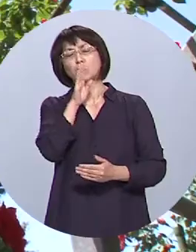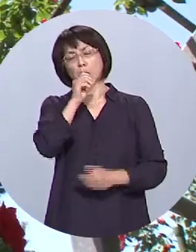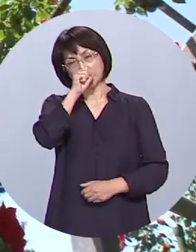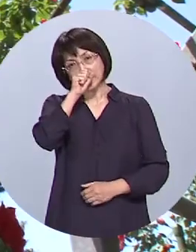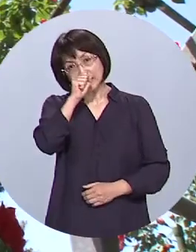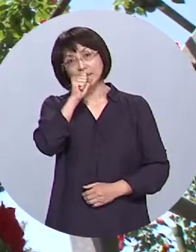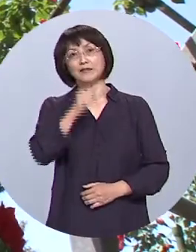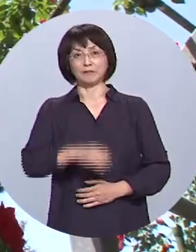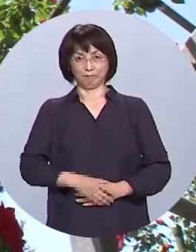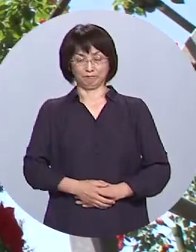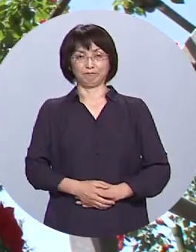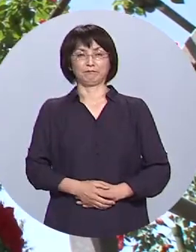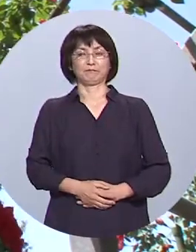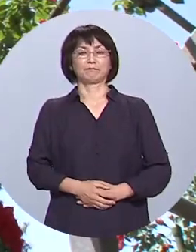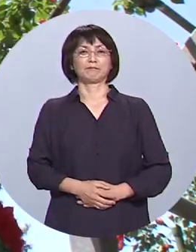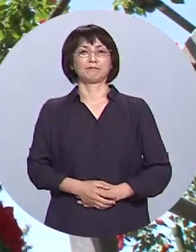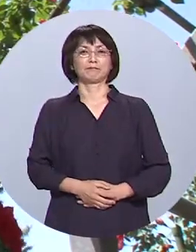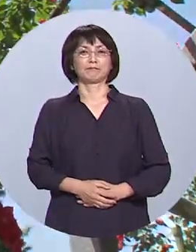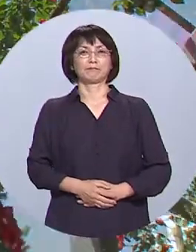節です。